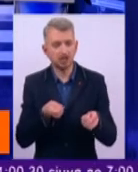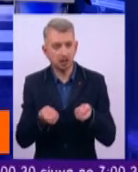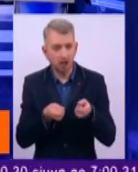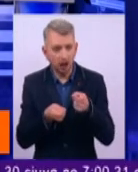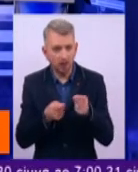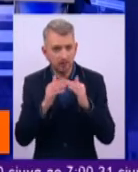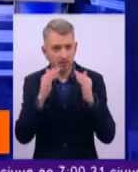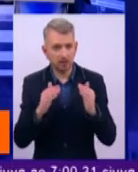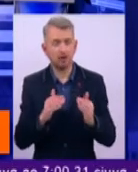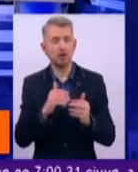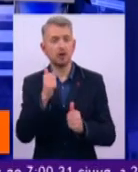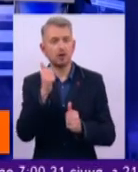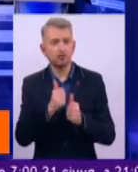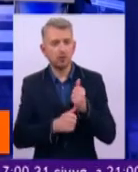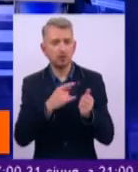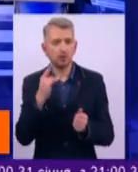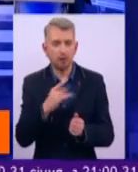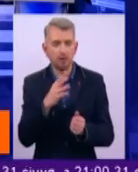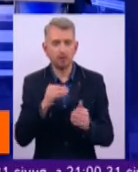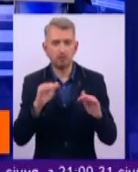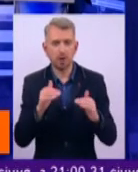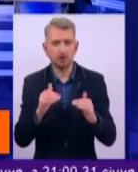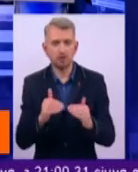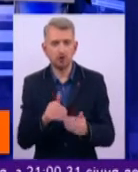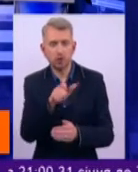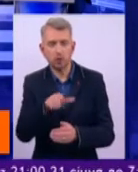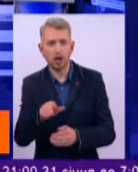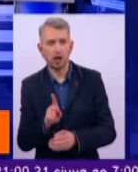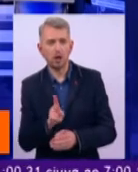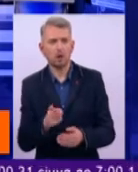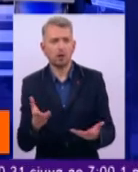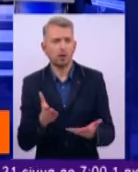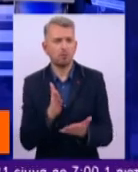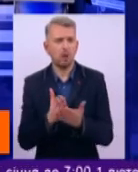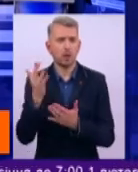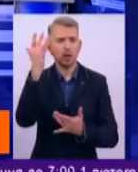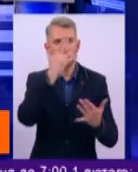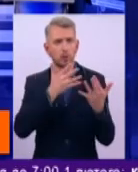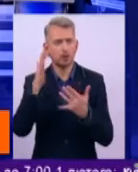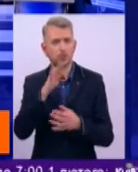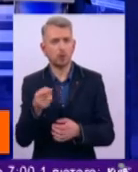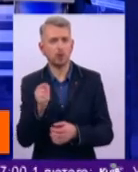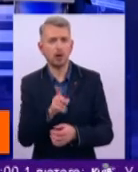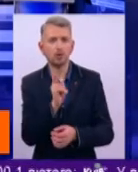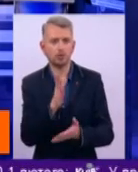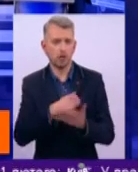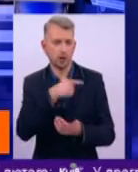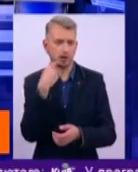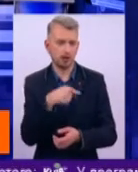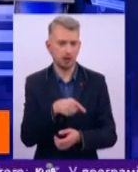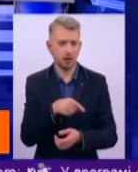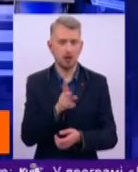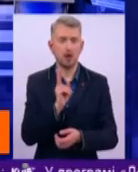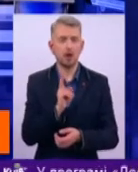з кожним разом стає все менше і менше людей, які якісь мають ілюзії про те, хто є Росія,